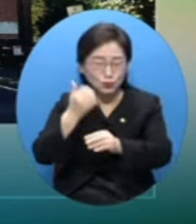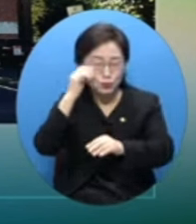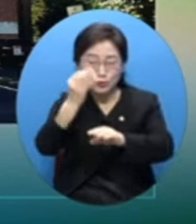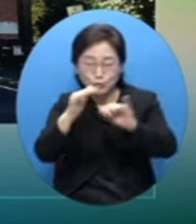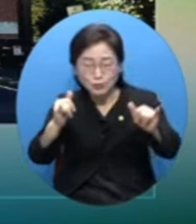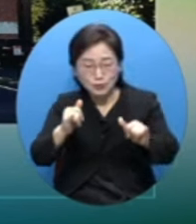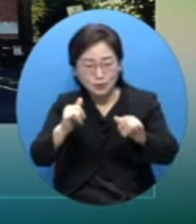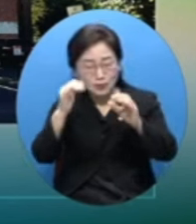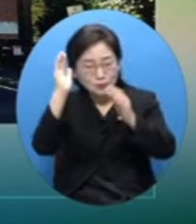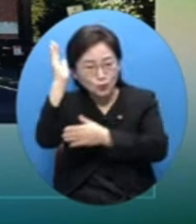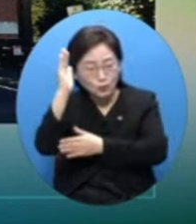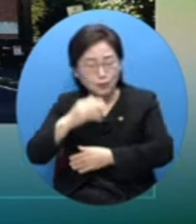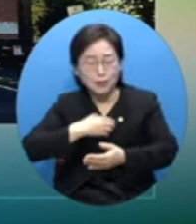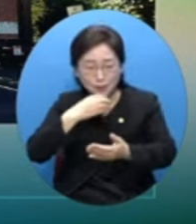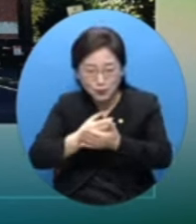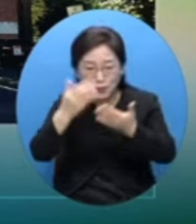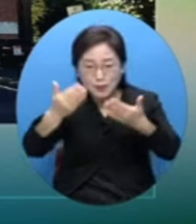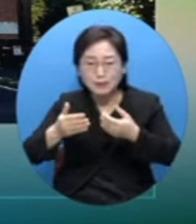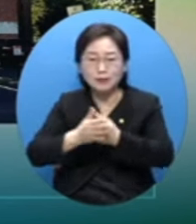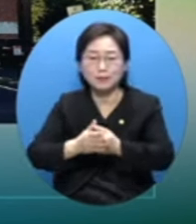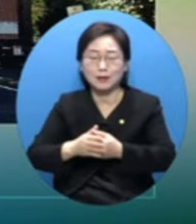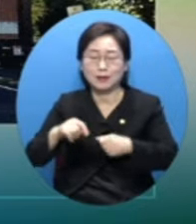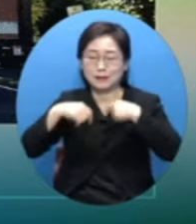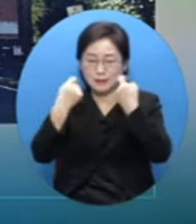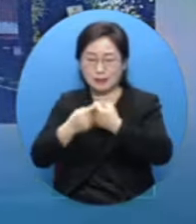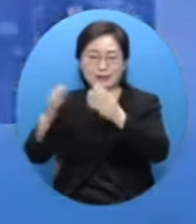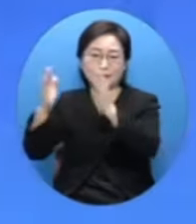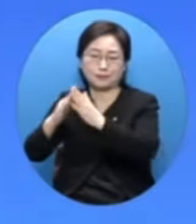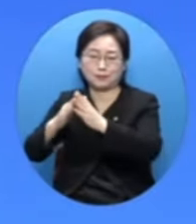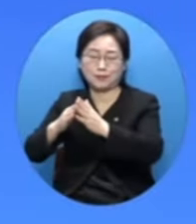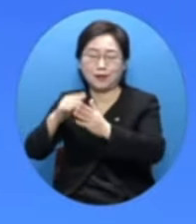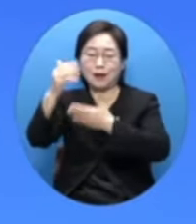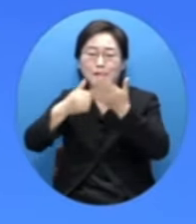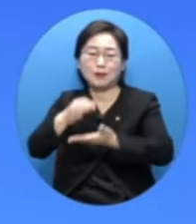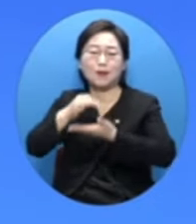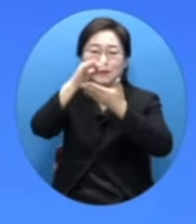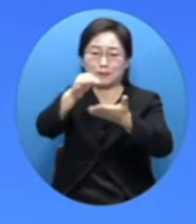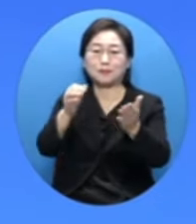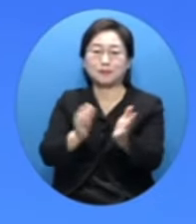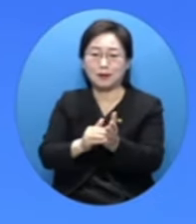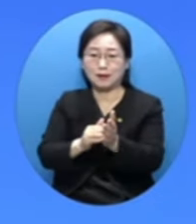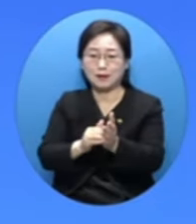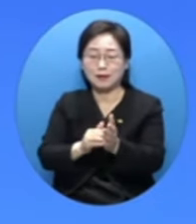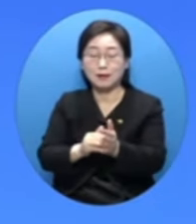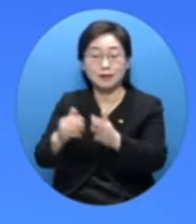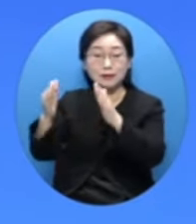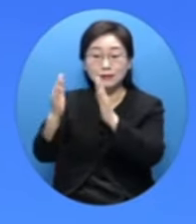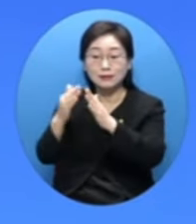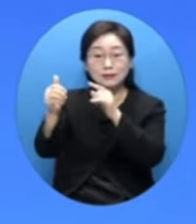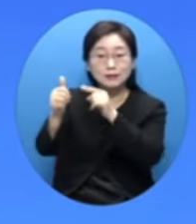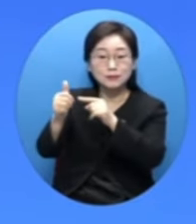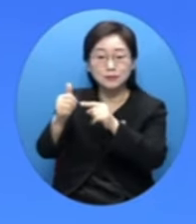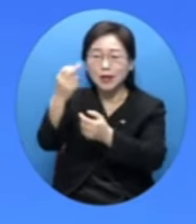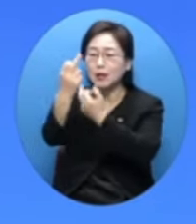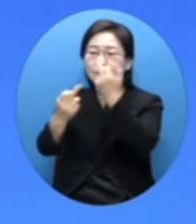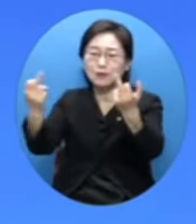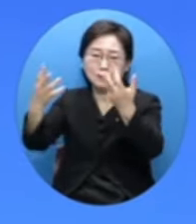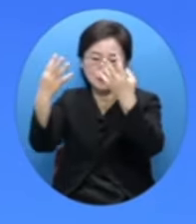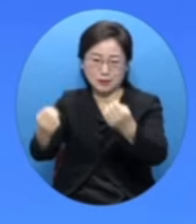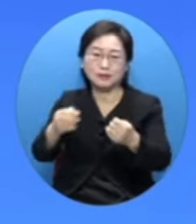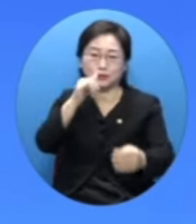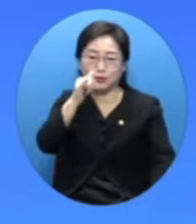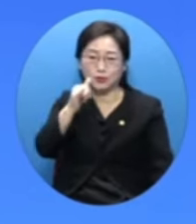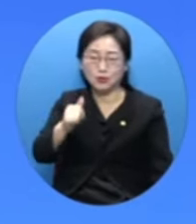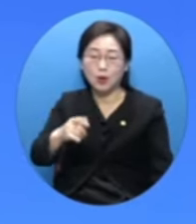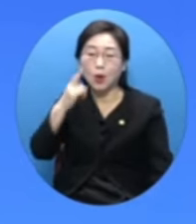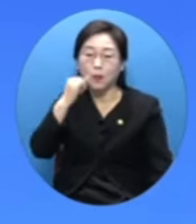받아갖고 자기 집을 바쳤어요. 근데 그 집이 형제가 많은 집인데